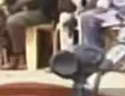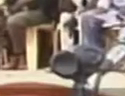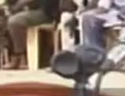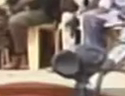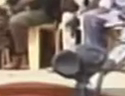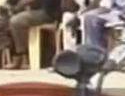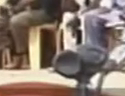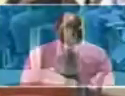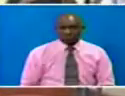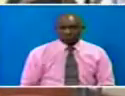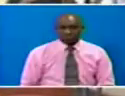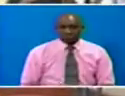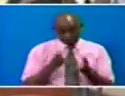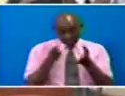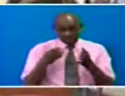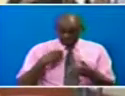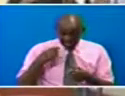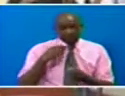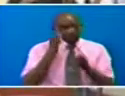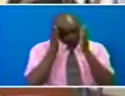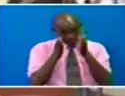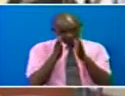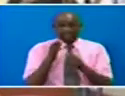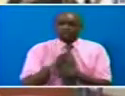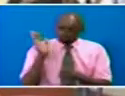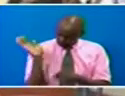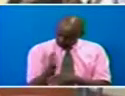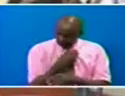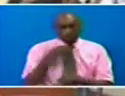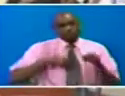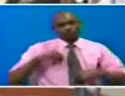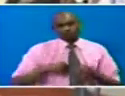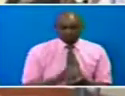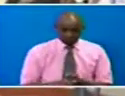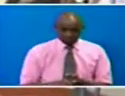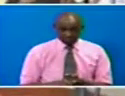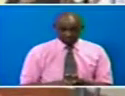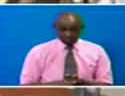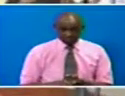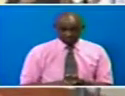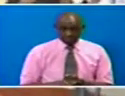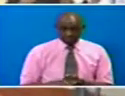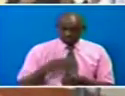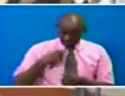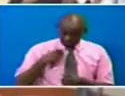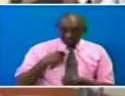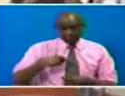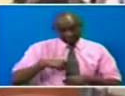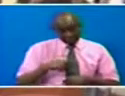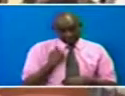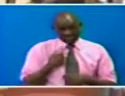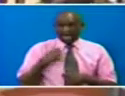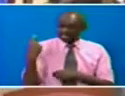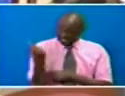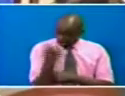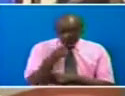We reiterate our commitment to ending corruption, but we remind ourselves that we are not